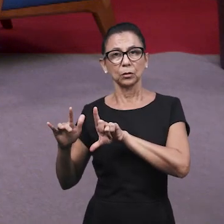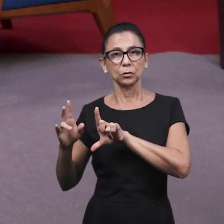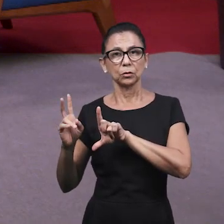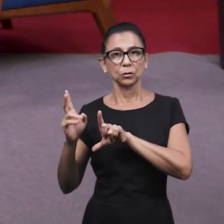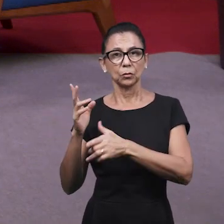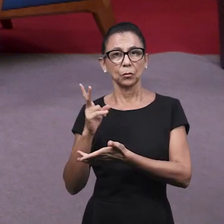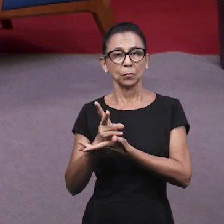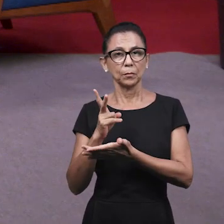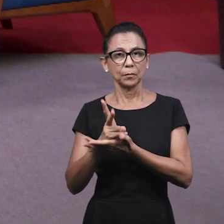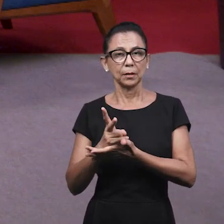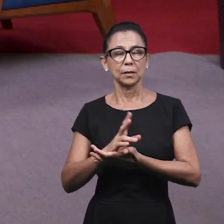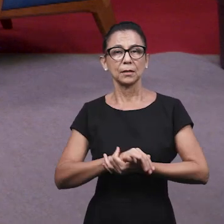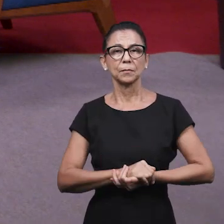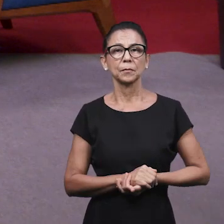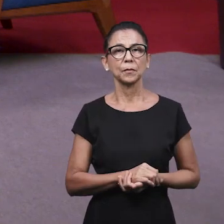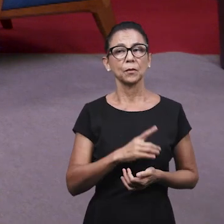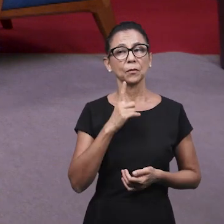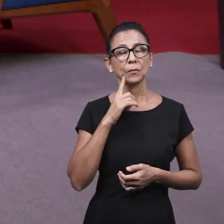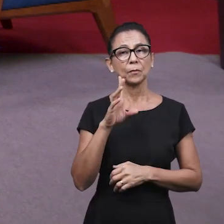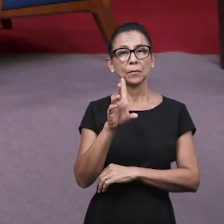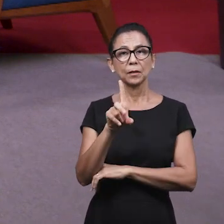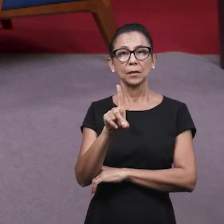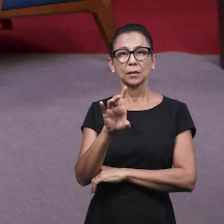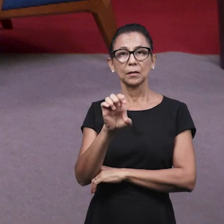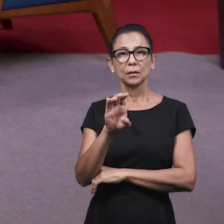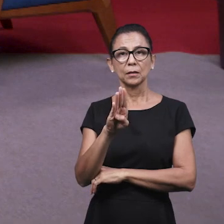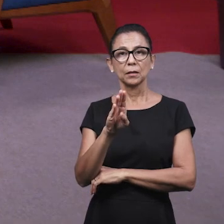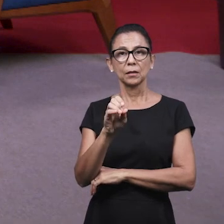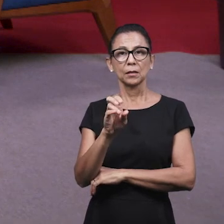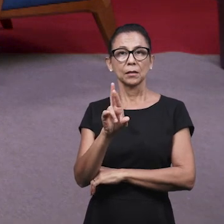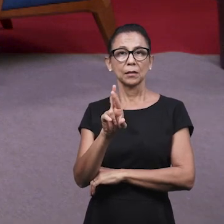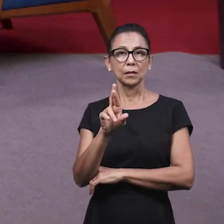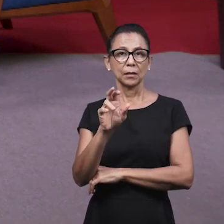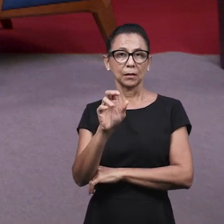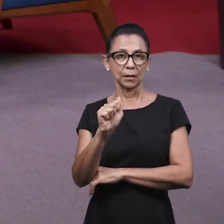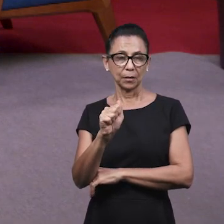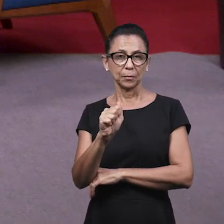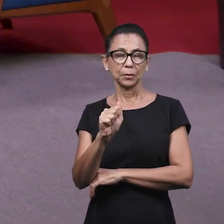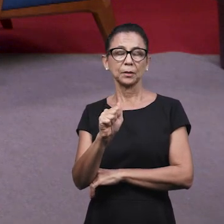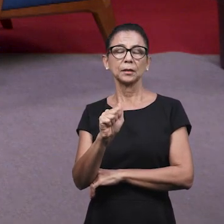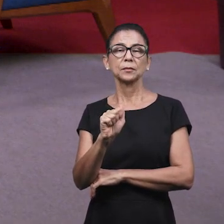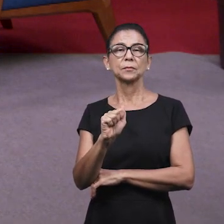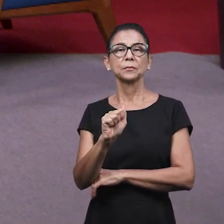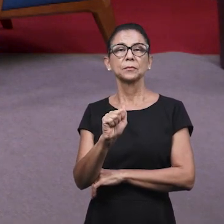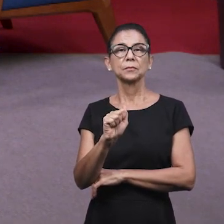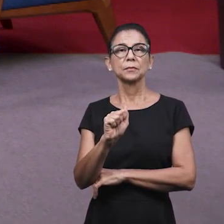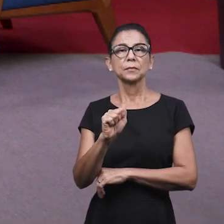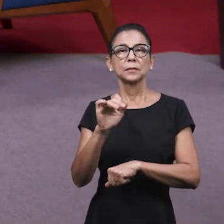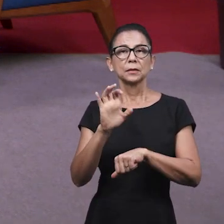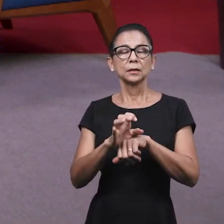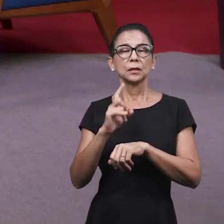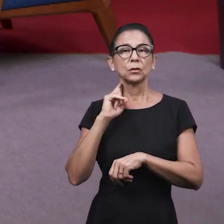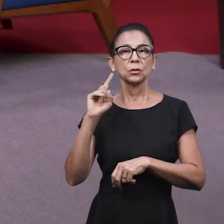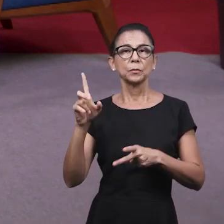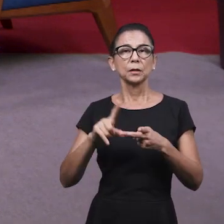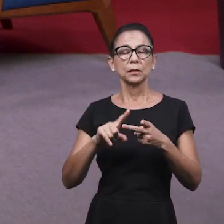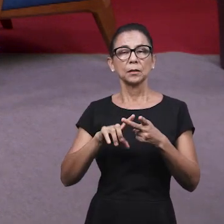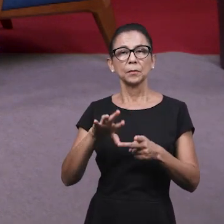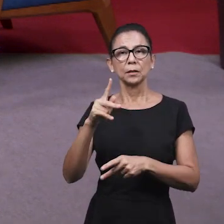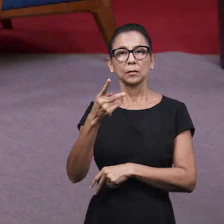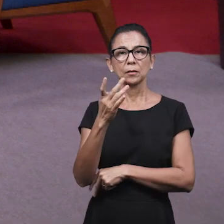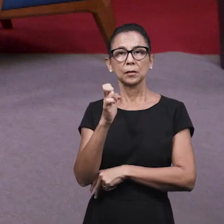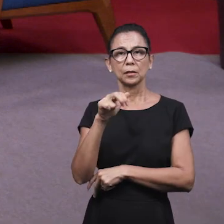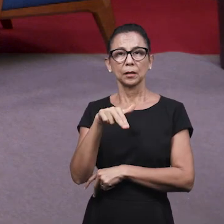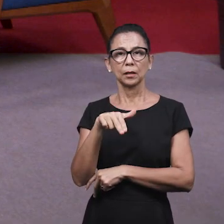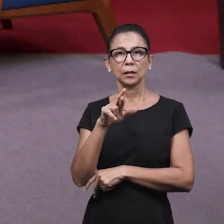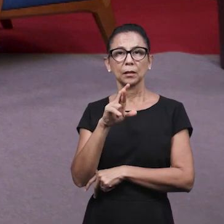été envoyées dans la séquence par Deborah Aguilar Facundo de Montes Claros, dans Minas Gerais, et aussi Henrique França,